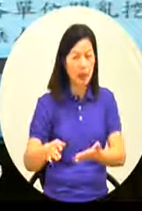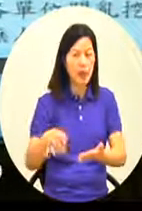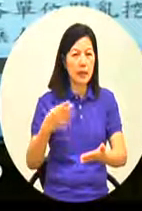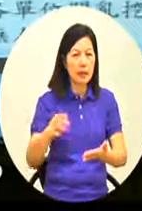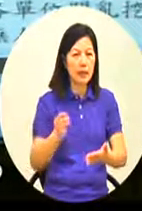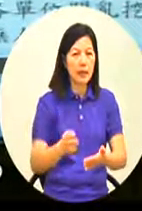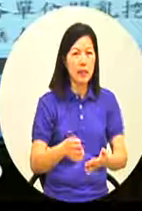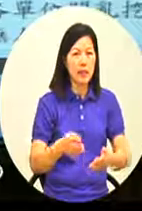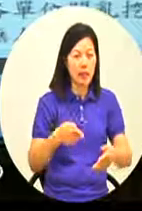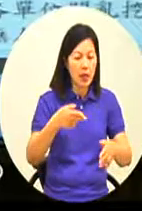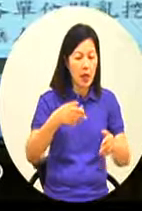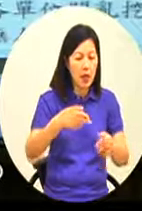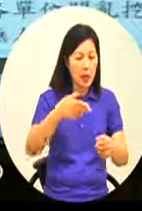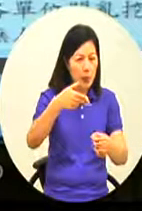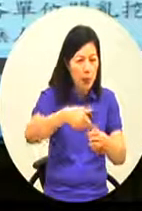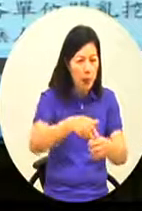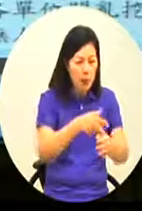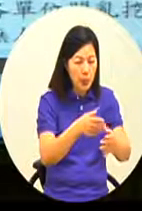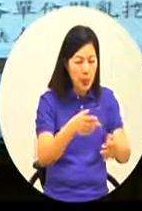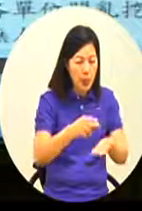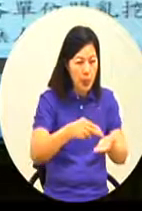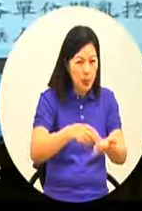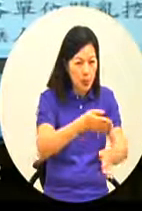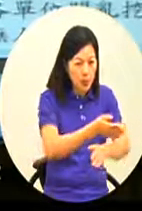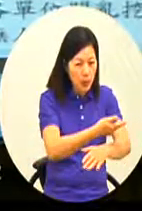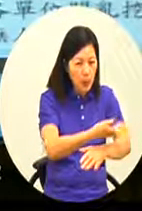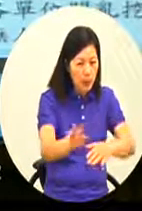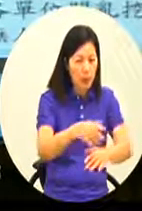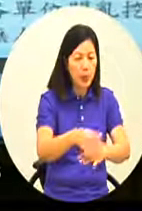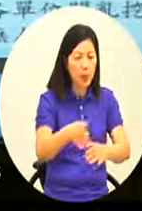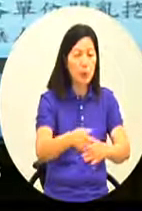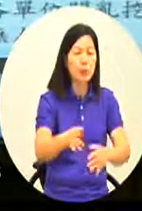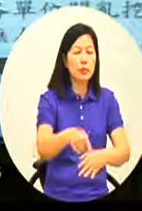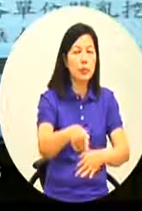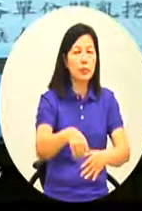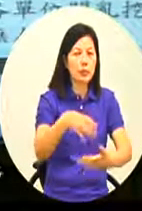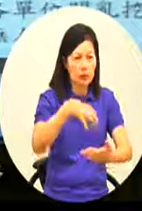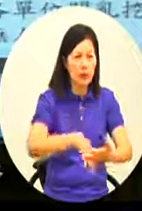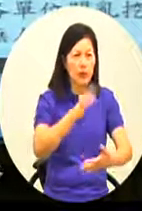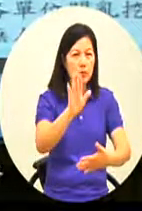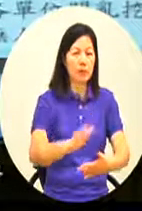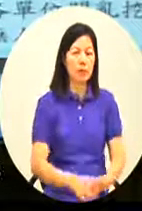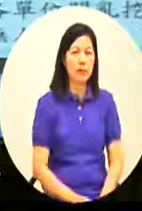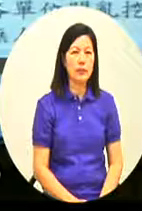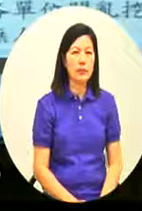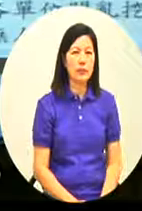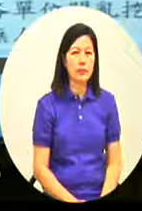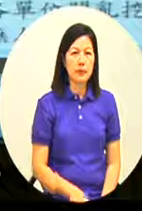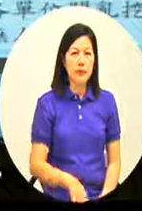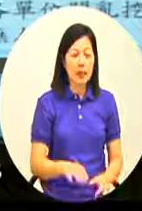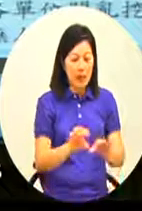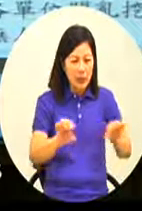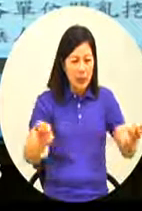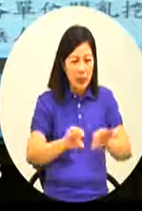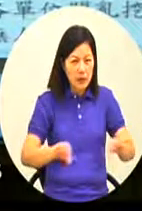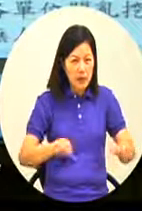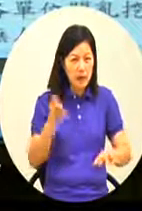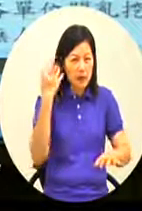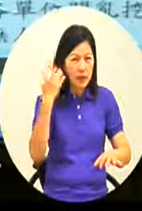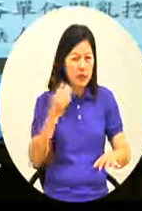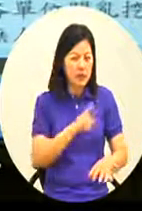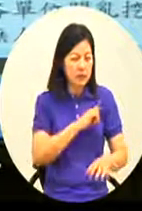油跟输送气体的，其实都包含在内。那在这个管线里头，其实当时已经有这样的自治条例，也是